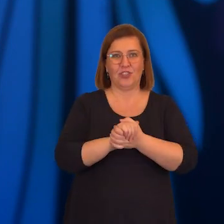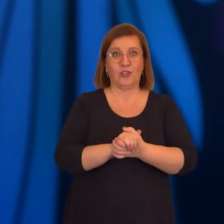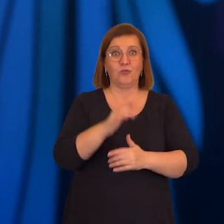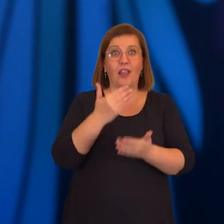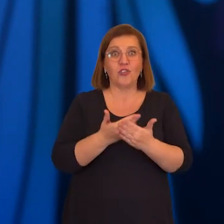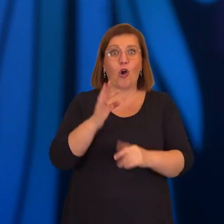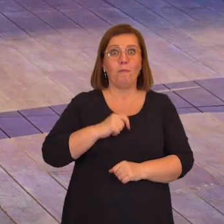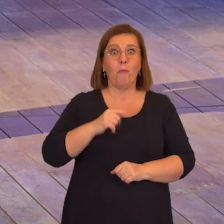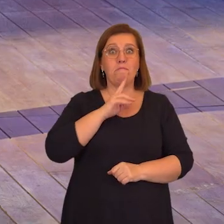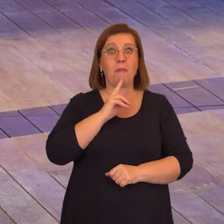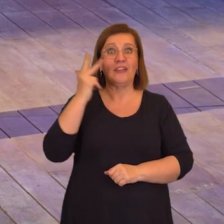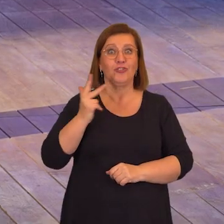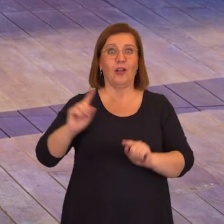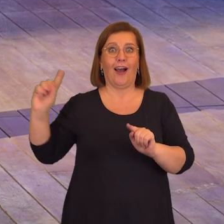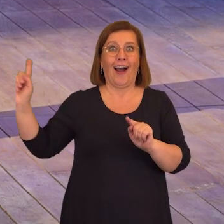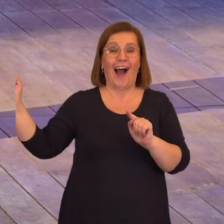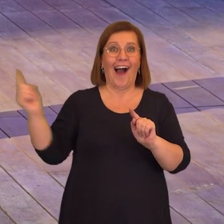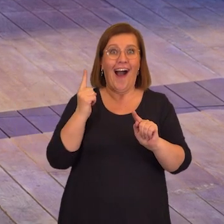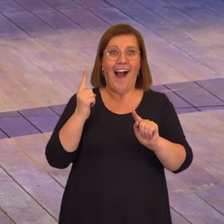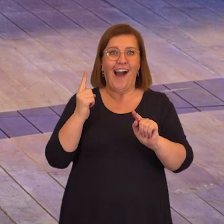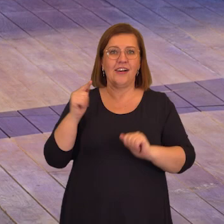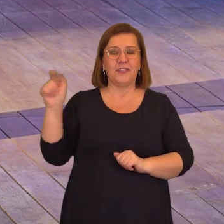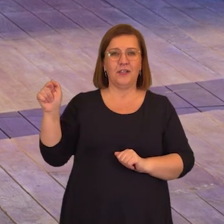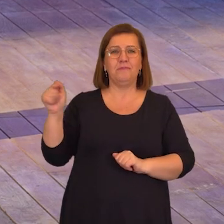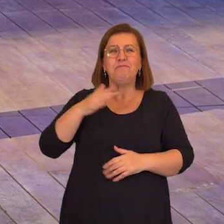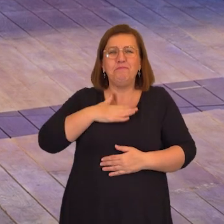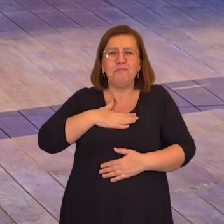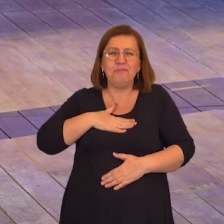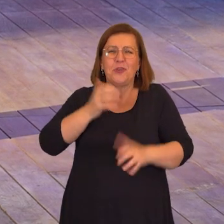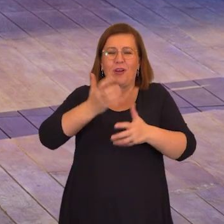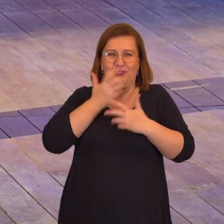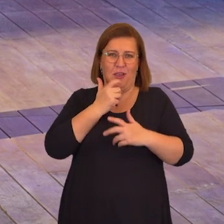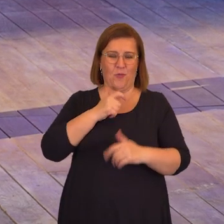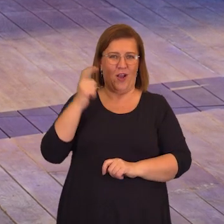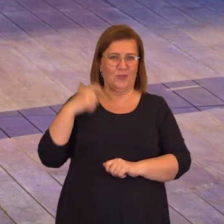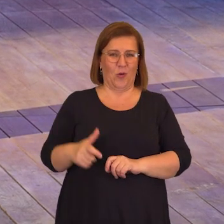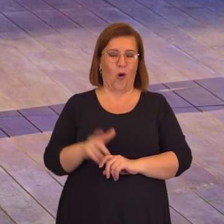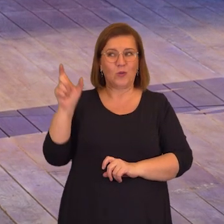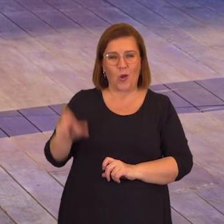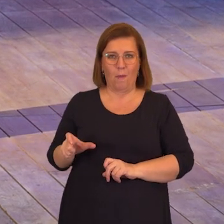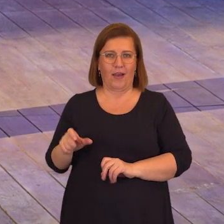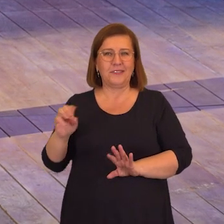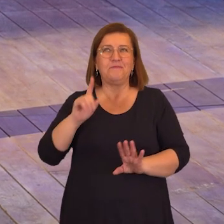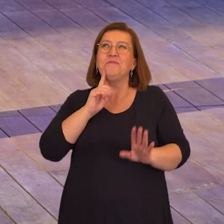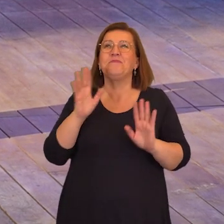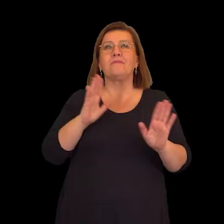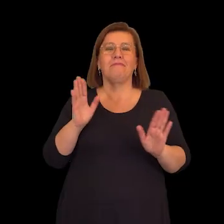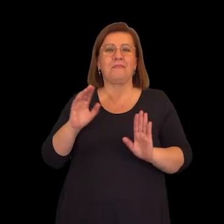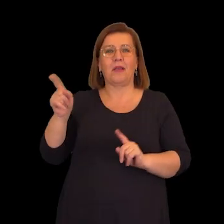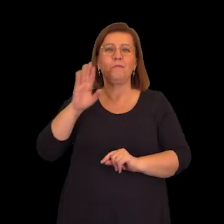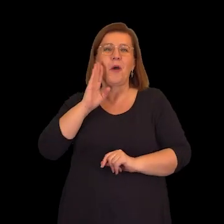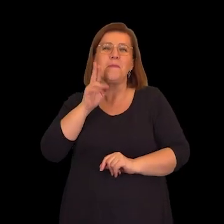przychodzi mi mama numer 3. No taka miła, ciepła osoba. Taka, wiecie, mama muminka,